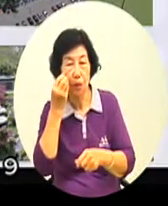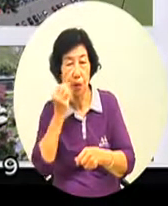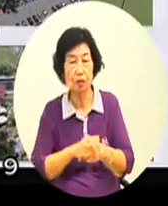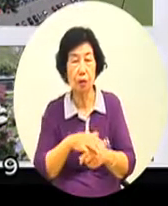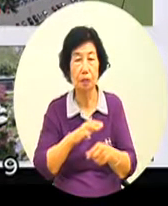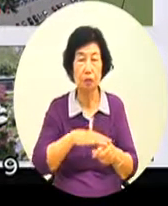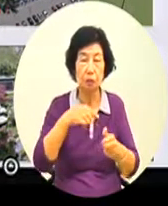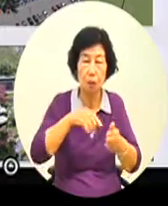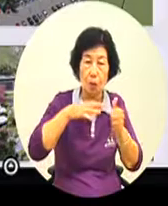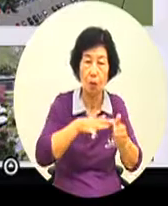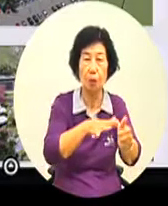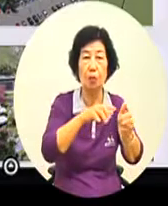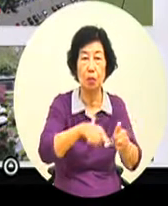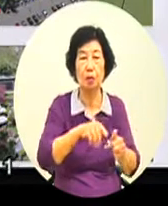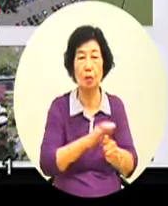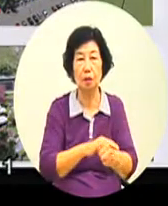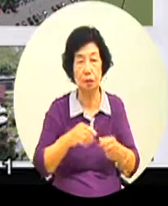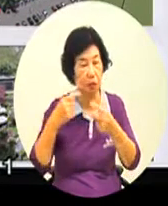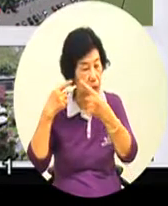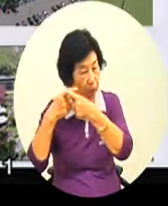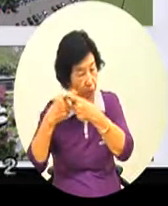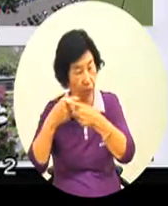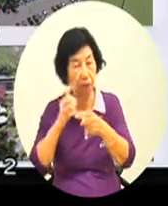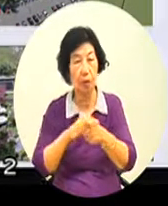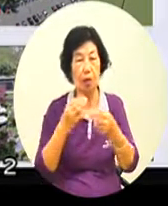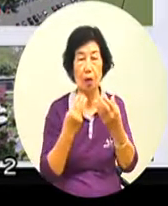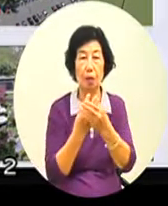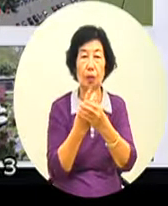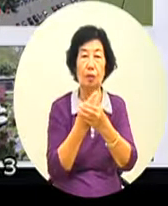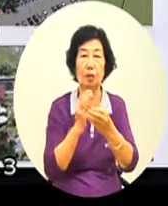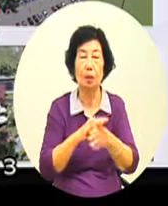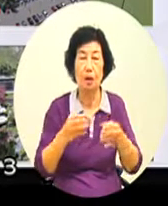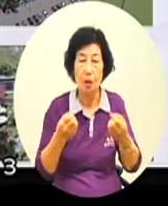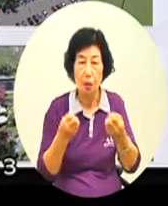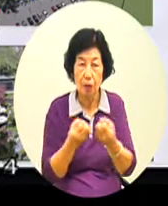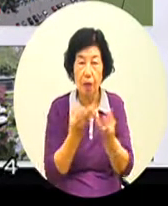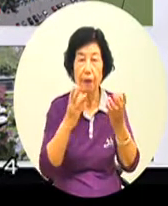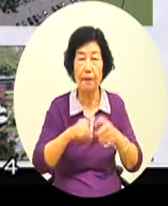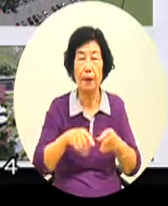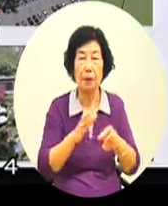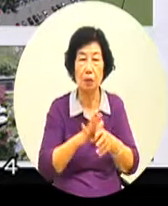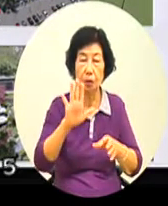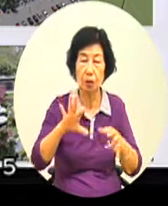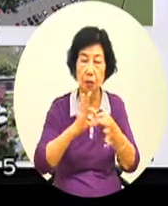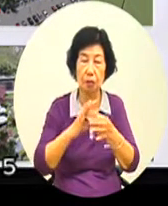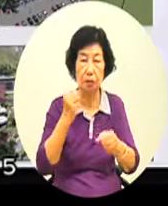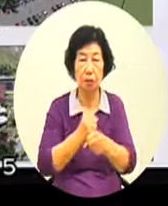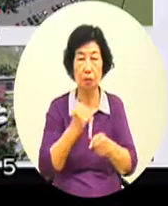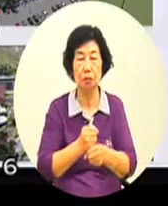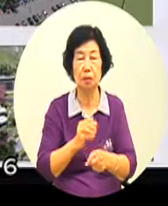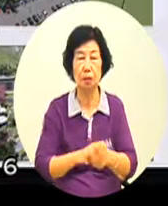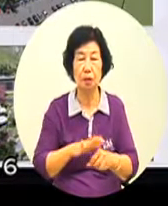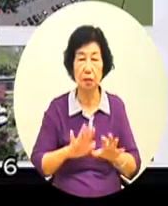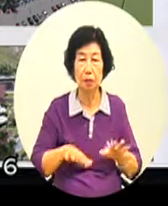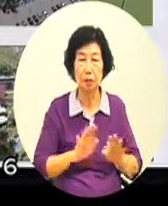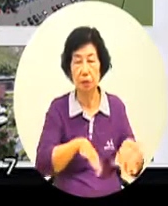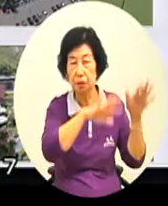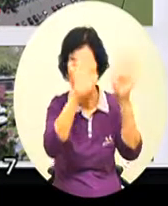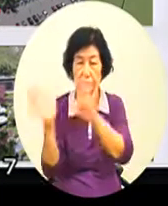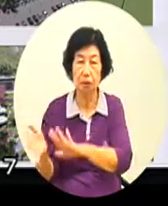温泉产品的研发以及温泉开发完成证明等4项工作。那除了景观与水保工